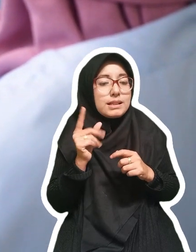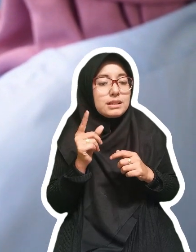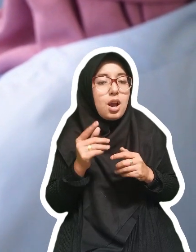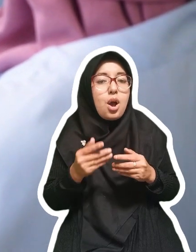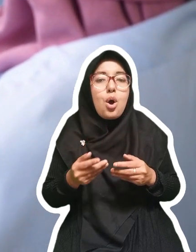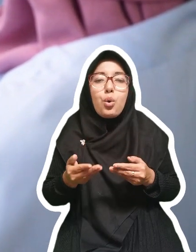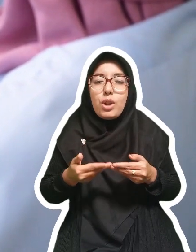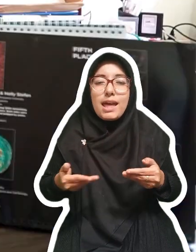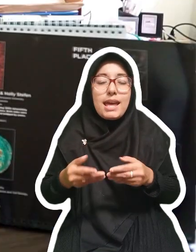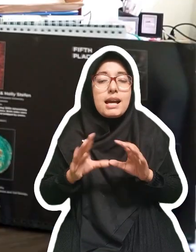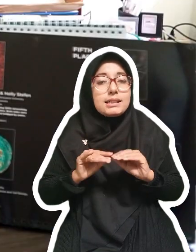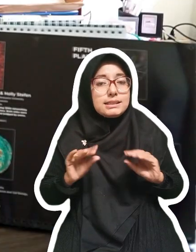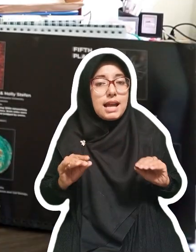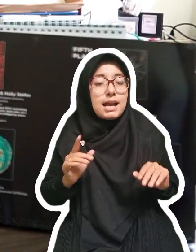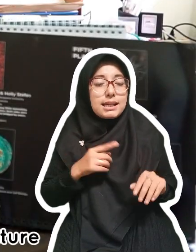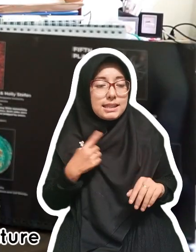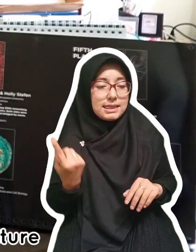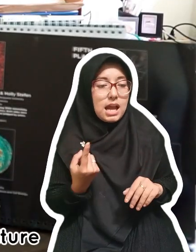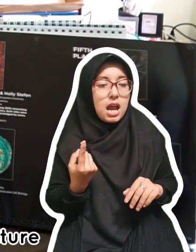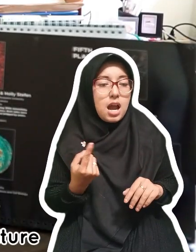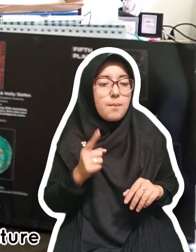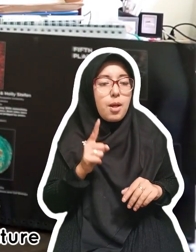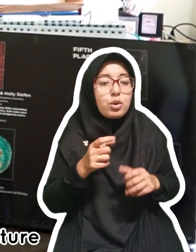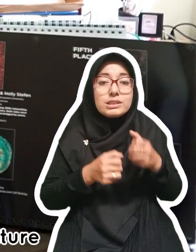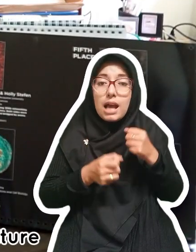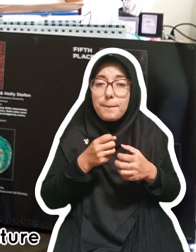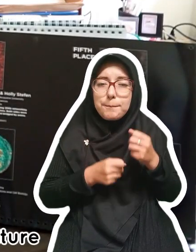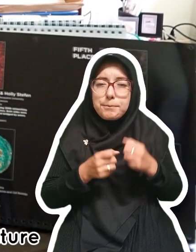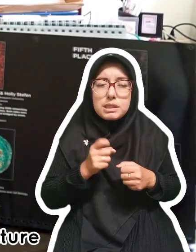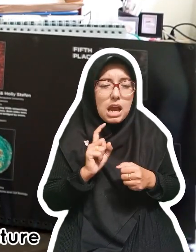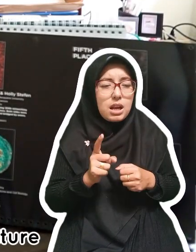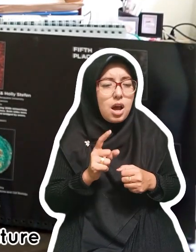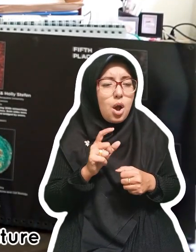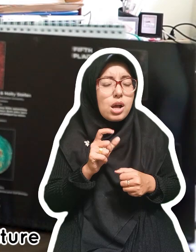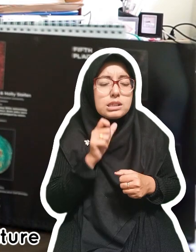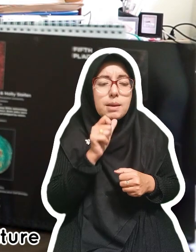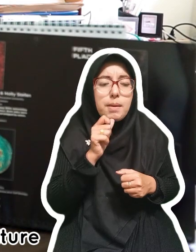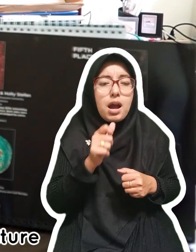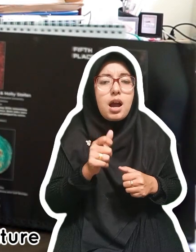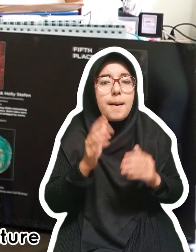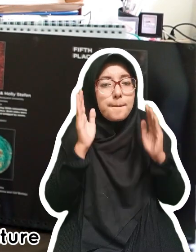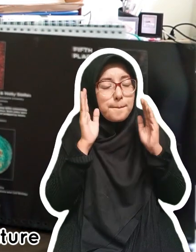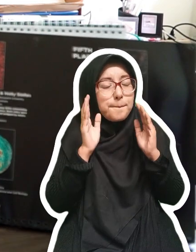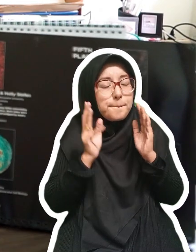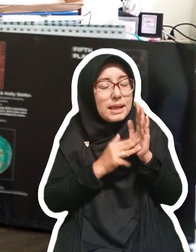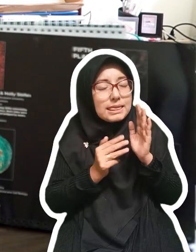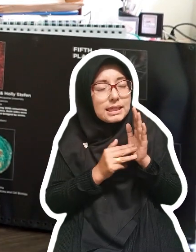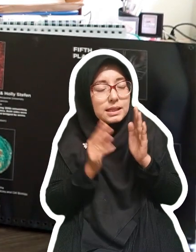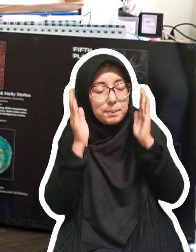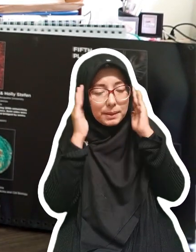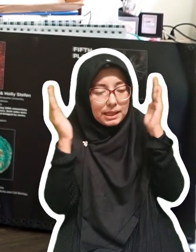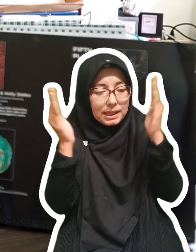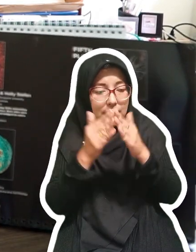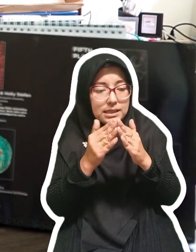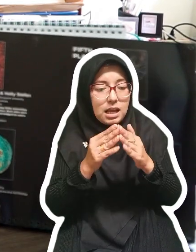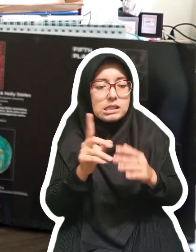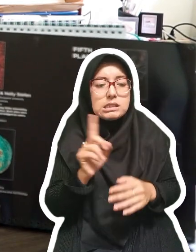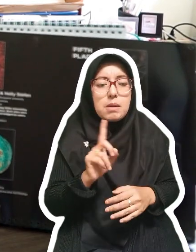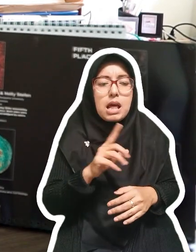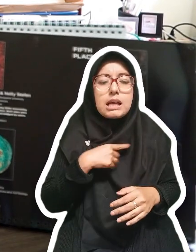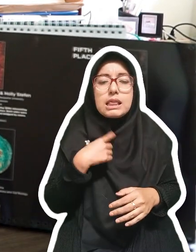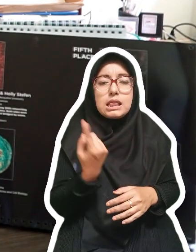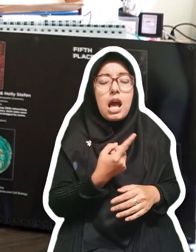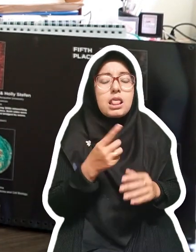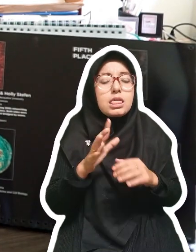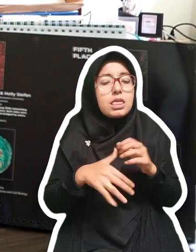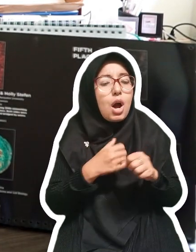ruminansia di wilayah kerja kita melalui sapi-sapi pengadaan oleh Kementerian Pertanian, di mana kita